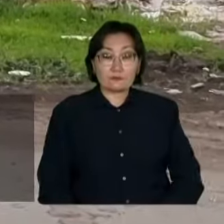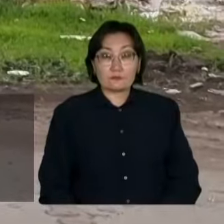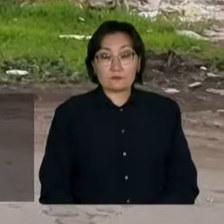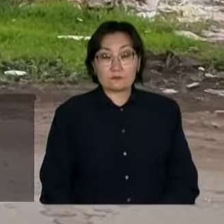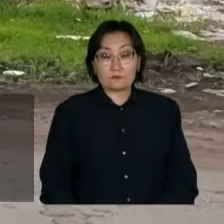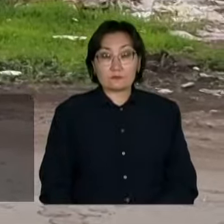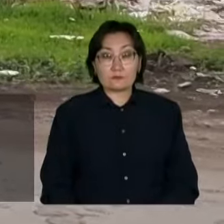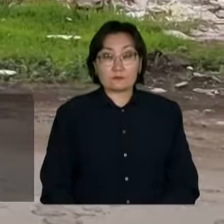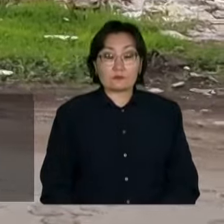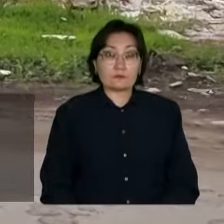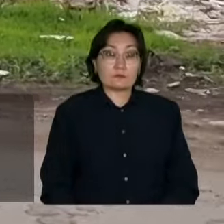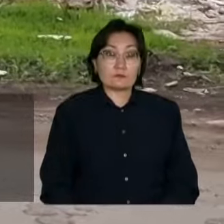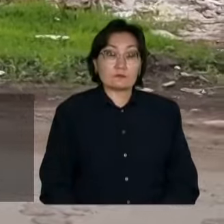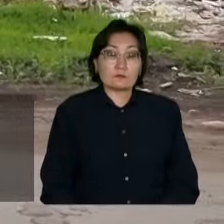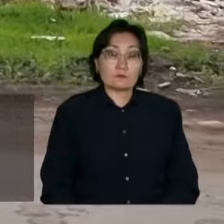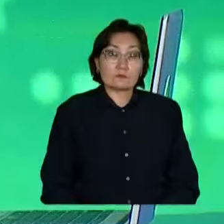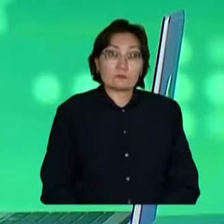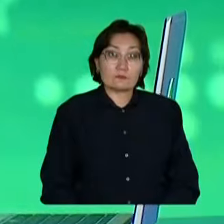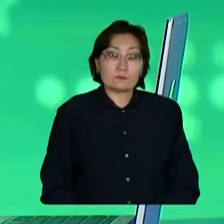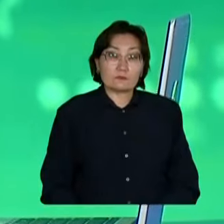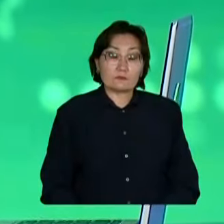телеарнасы, солтүстік Қазақстан облысы.